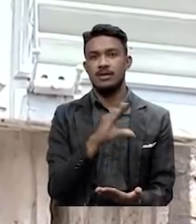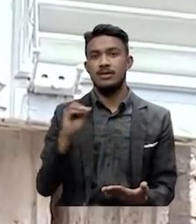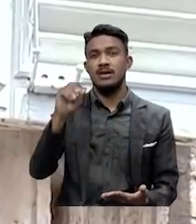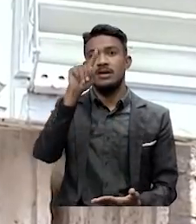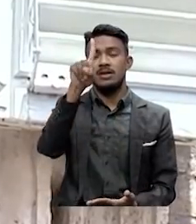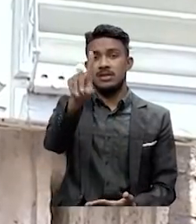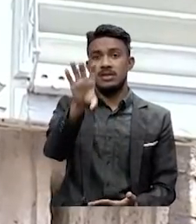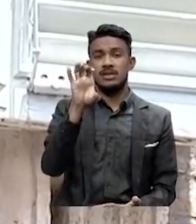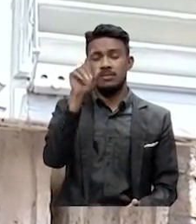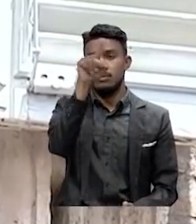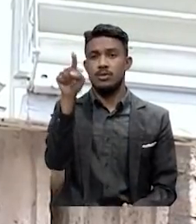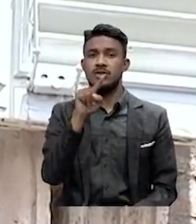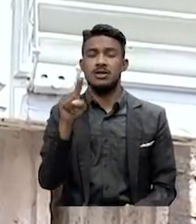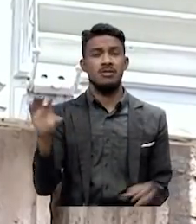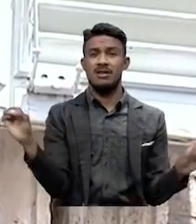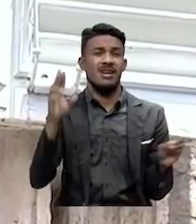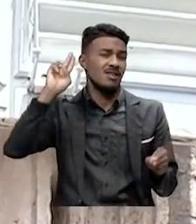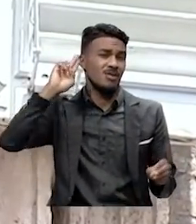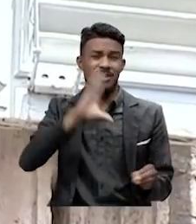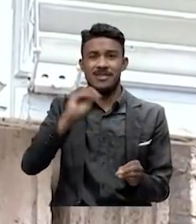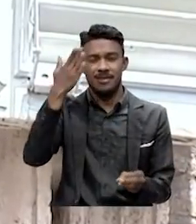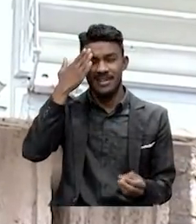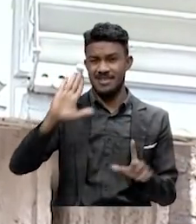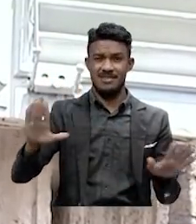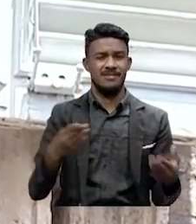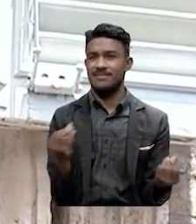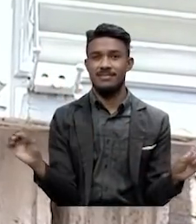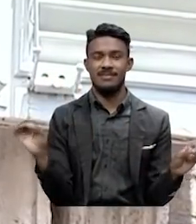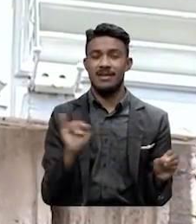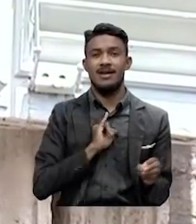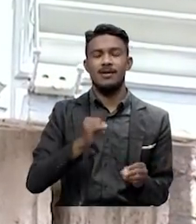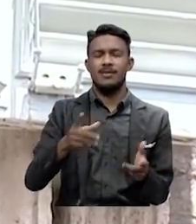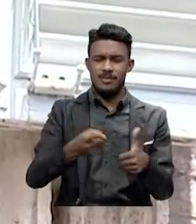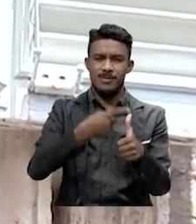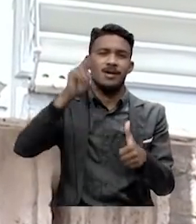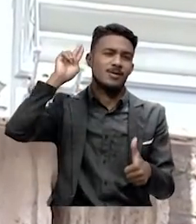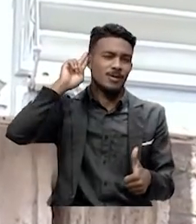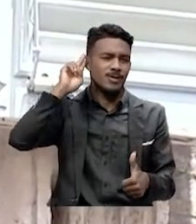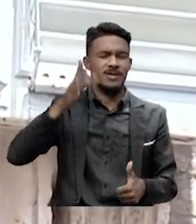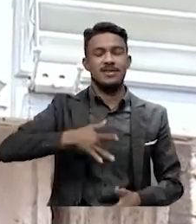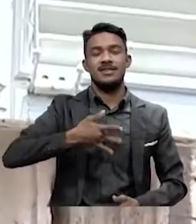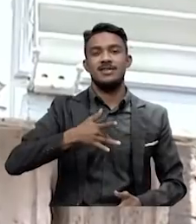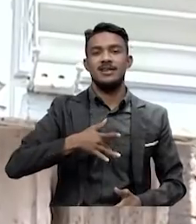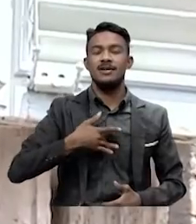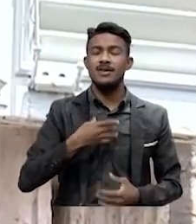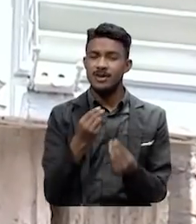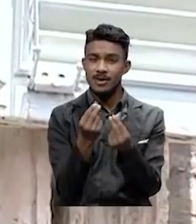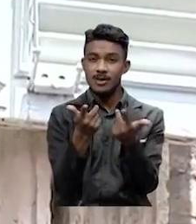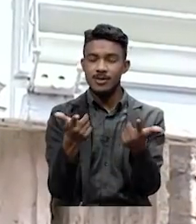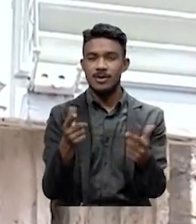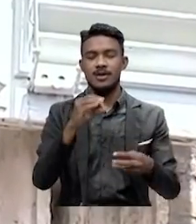100% hau la rona nem hatena bat ida ne primeira vez me hau rona sentes oituan kona